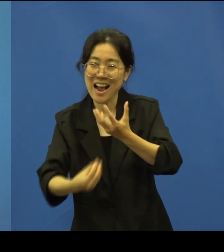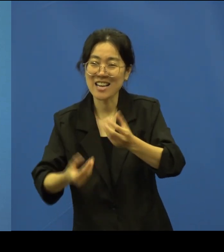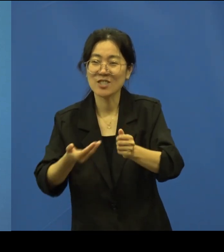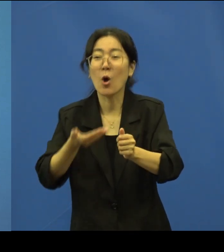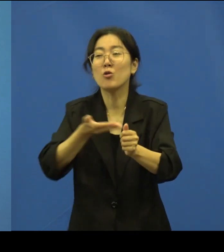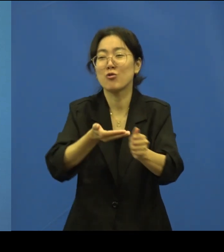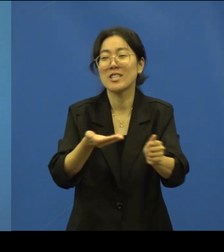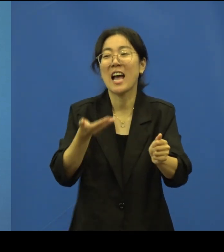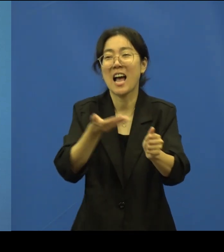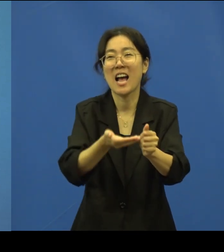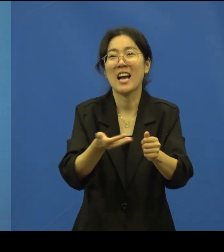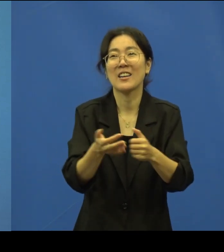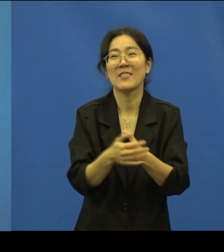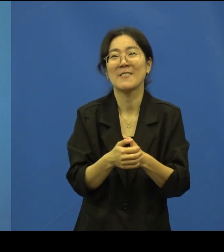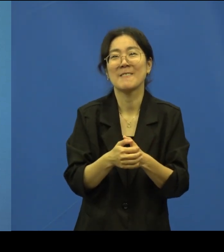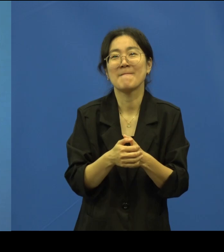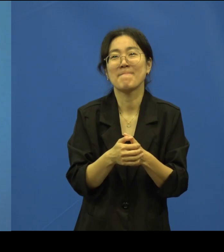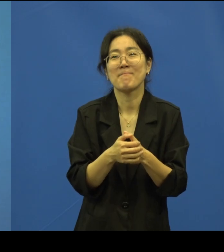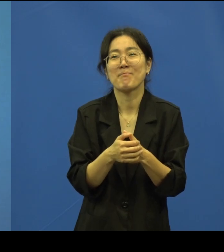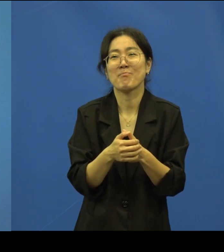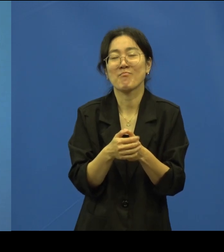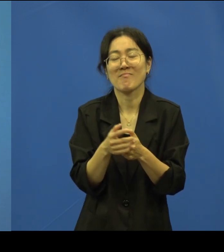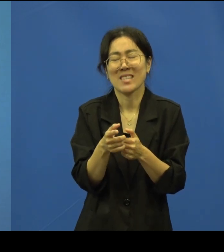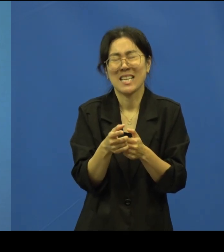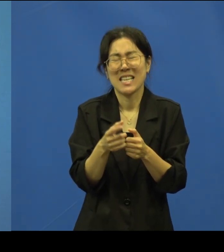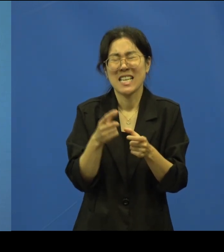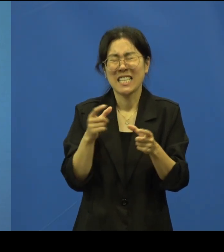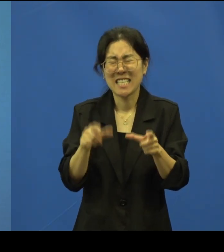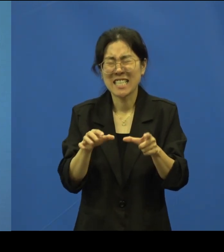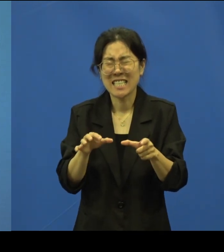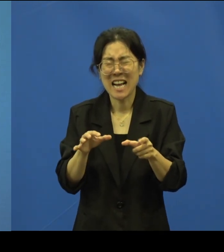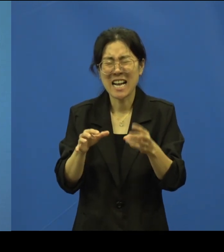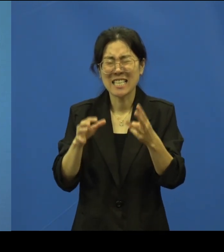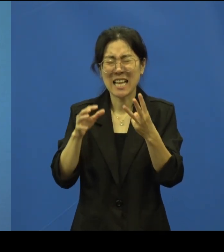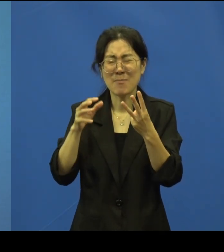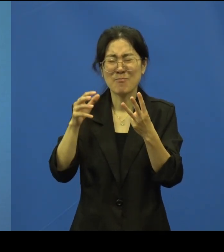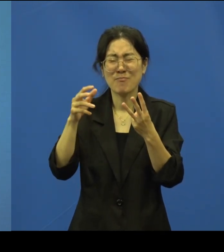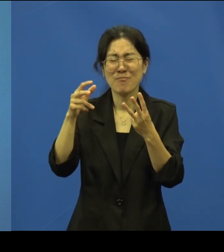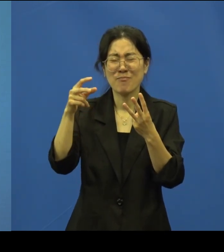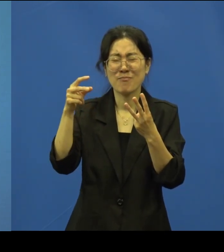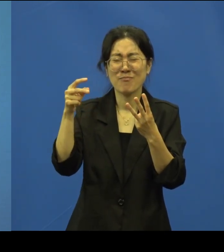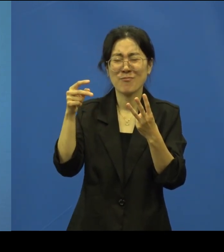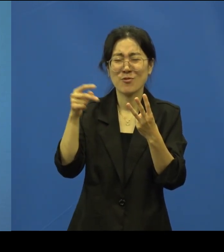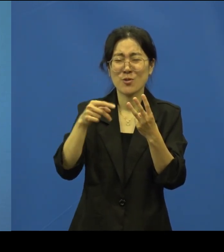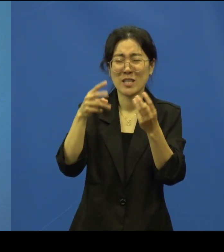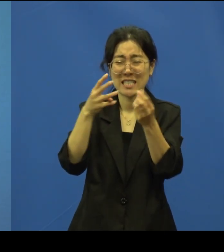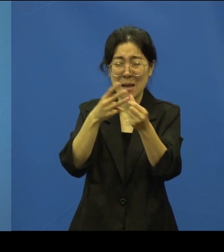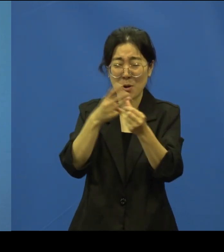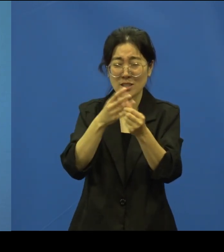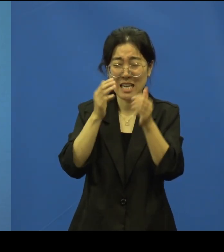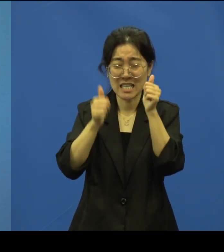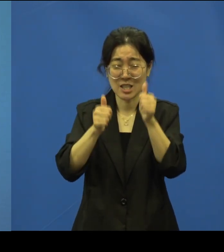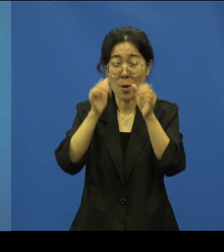때 명문대를 들어간 것처럼 기뻐하며 이 아이의 모든 것을 받아주며